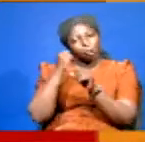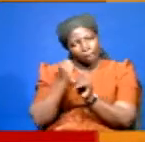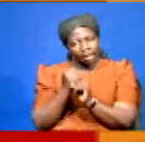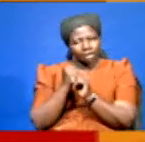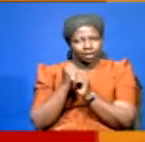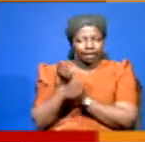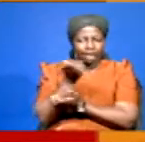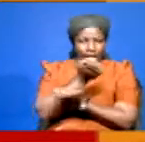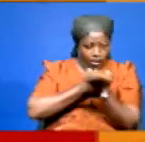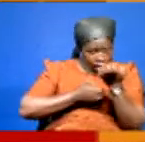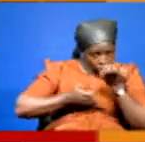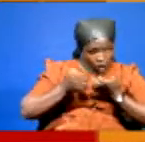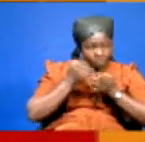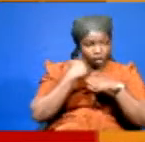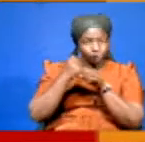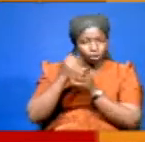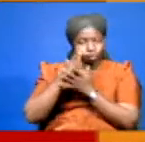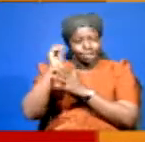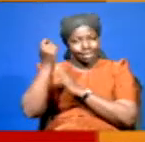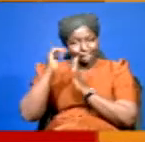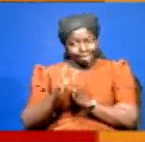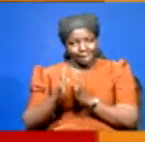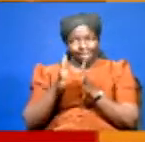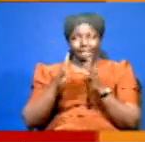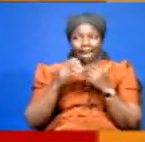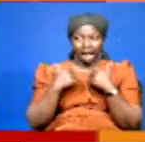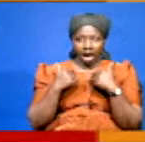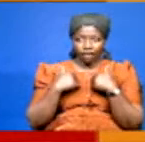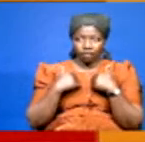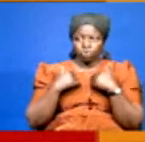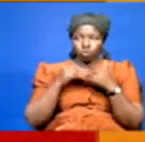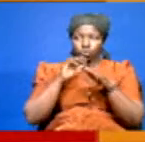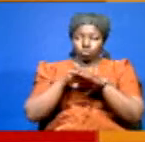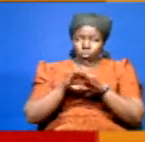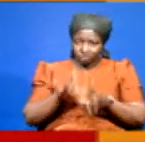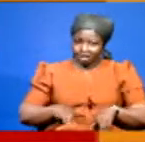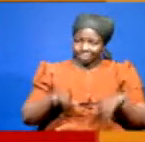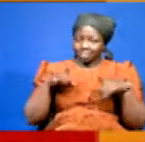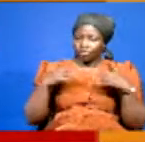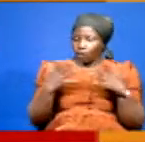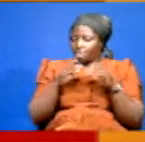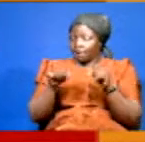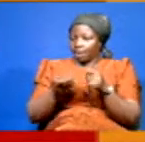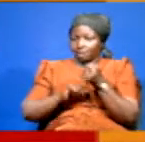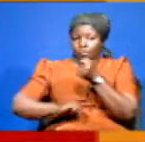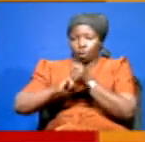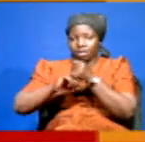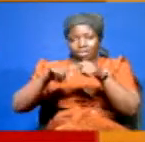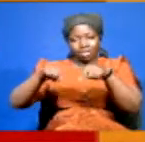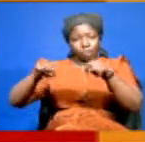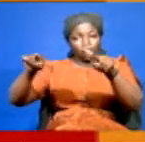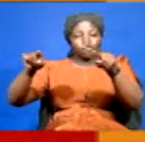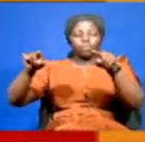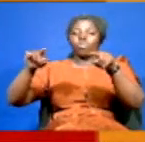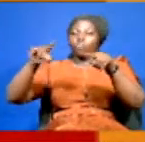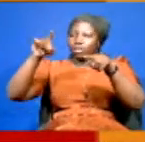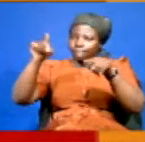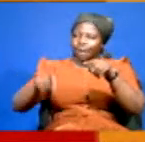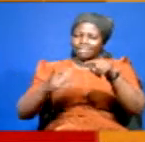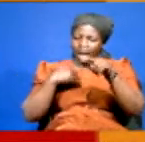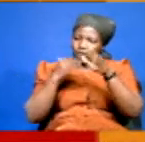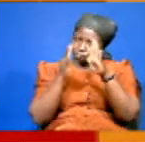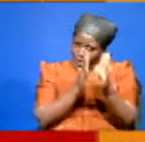ambayo inawafaa na wanaweza jimudu, lazima tuwe na ile plan. Na plan tumesema ya kwamba ni